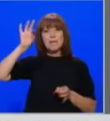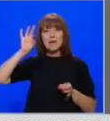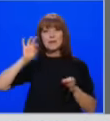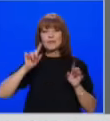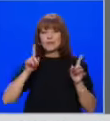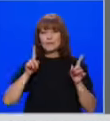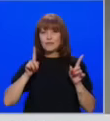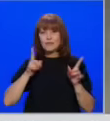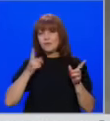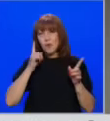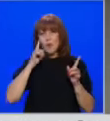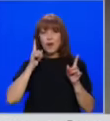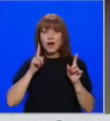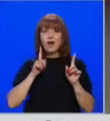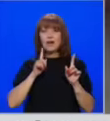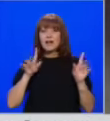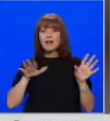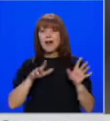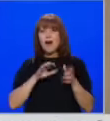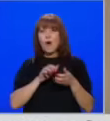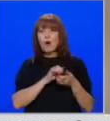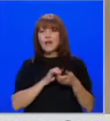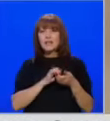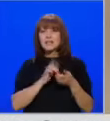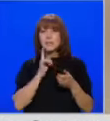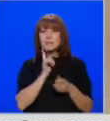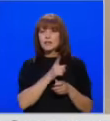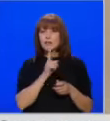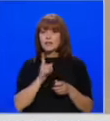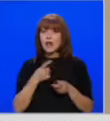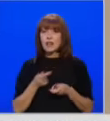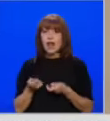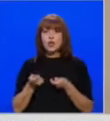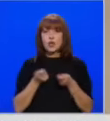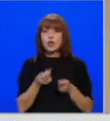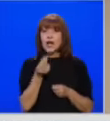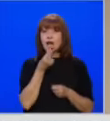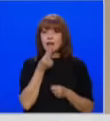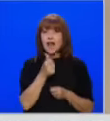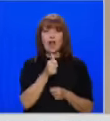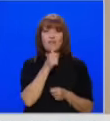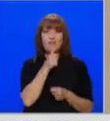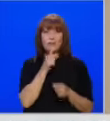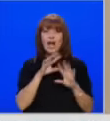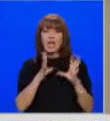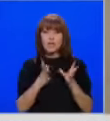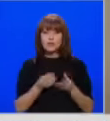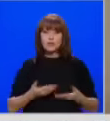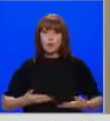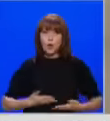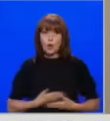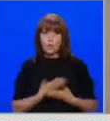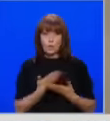човек. Всяка година организаторите му предупреждават посетителите да носят със себе си храна, вода и всичко необходимо за